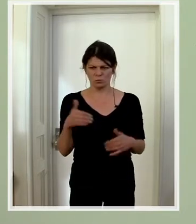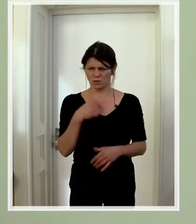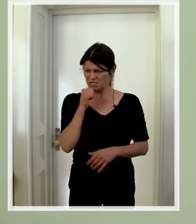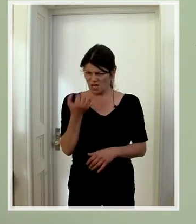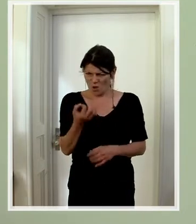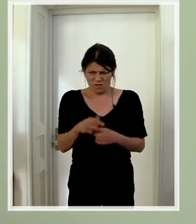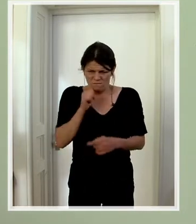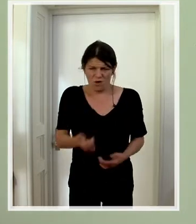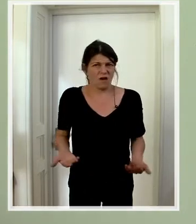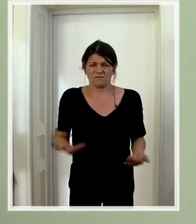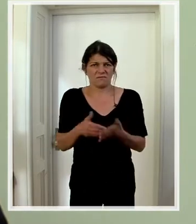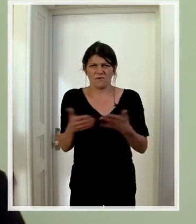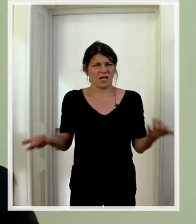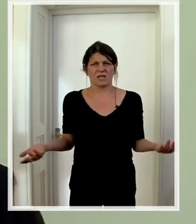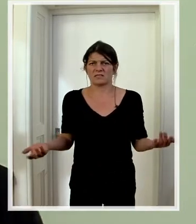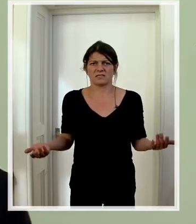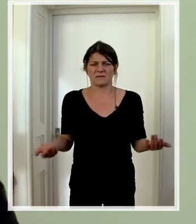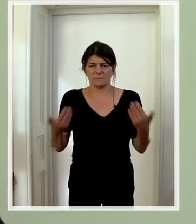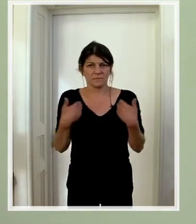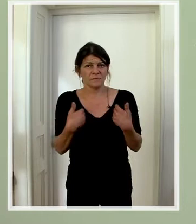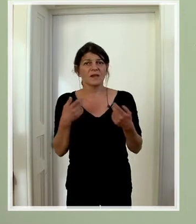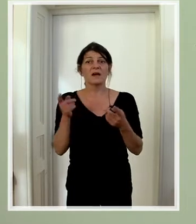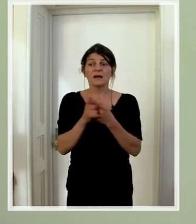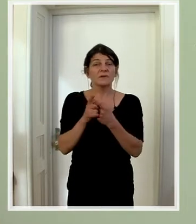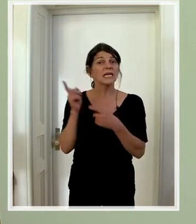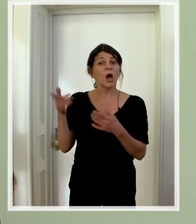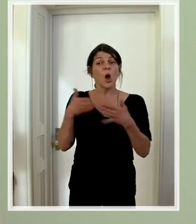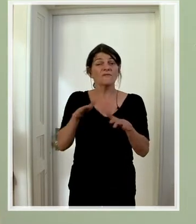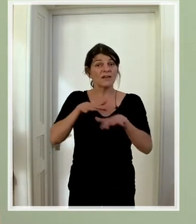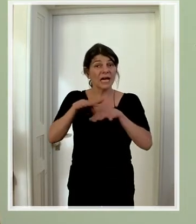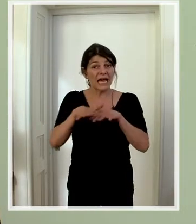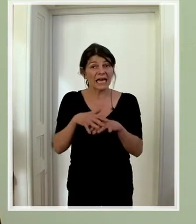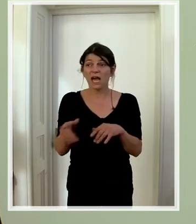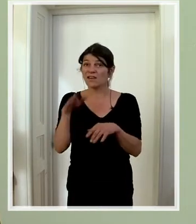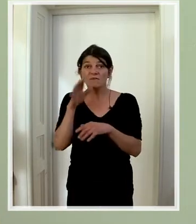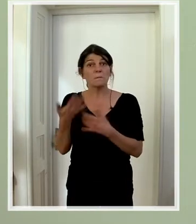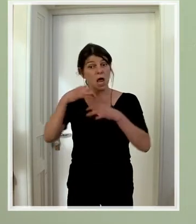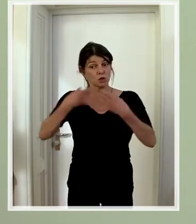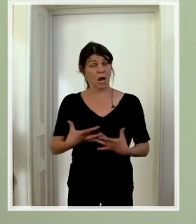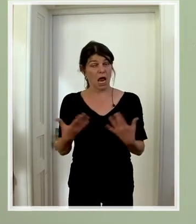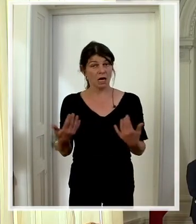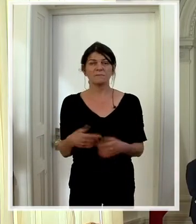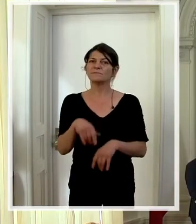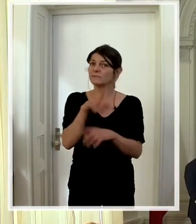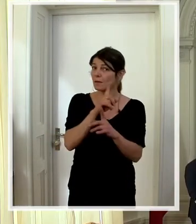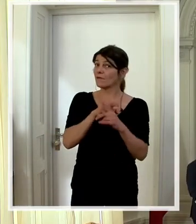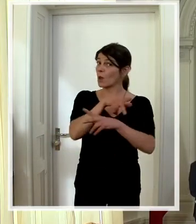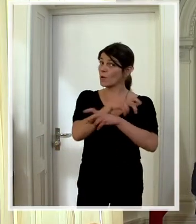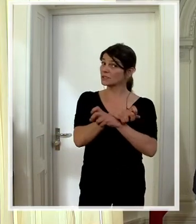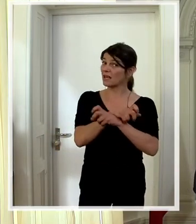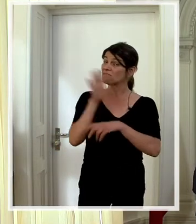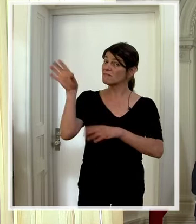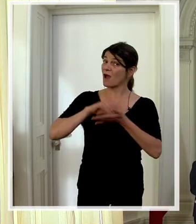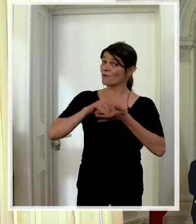und morgen. Weil aber mit mehr Schrankenschliessungen wird der öffentliche Verkehr bei uns geschwächt. Aber wenn Österreich die Hausaufgabe erledigt hat, die